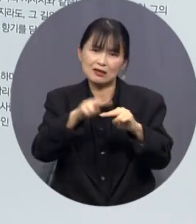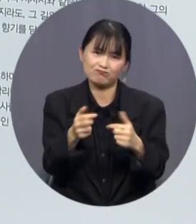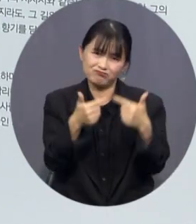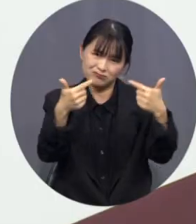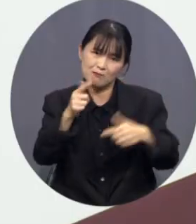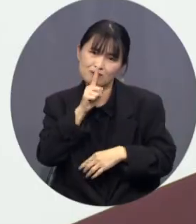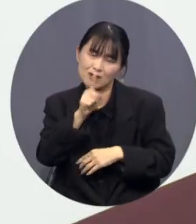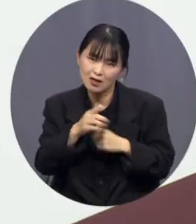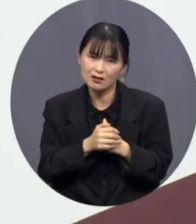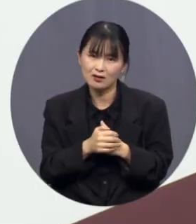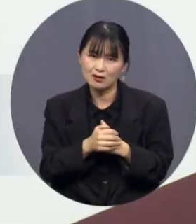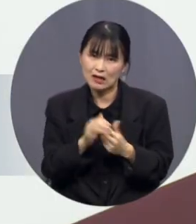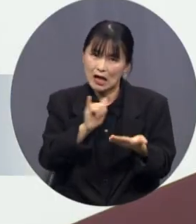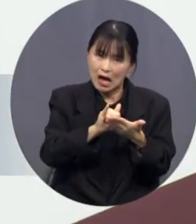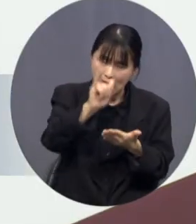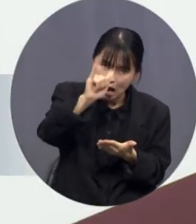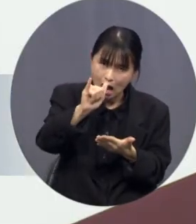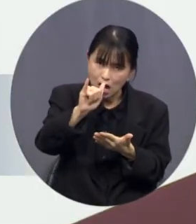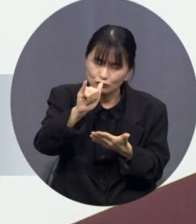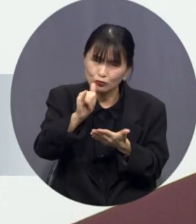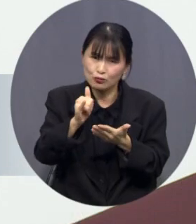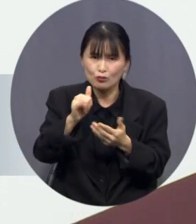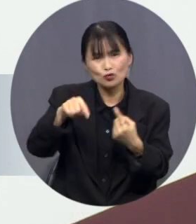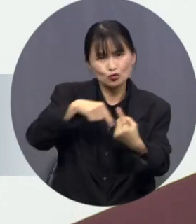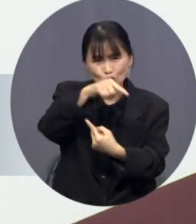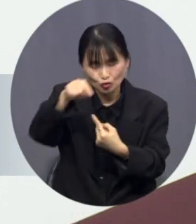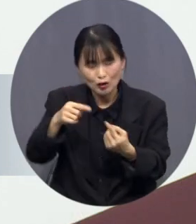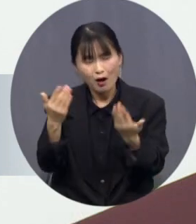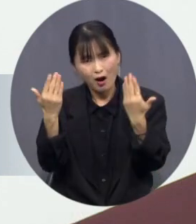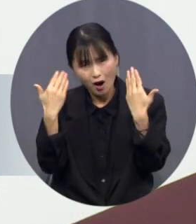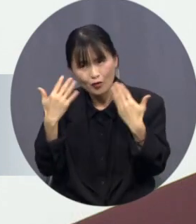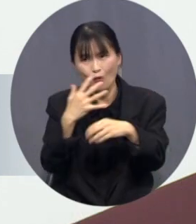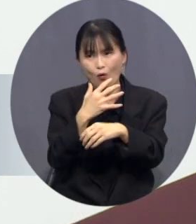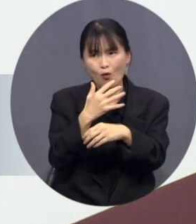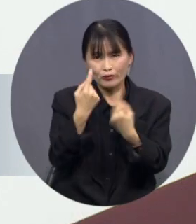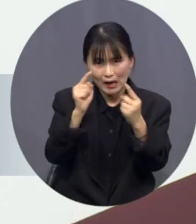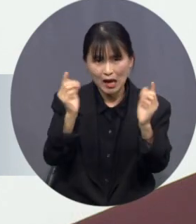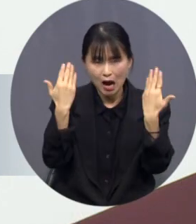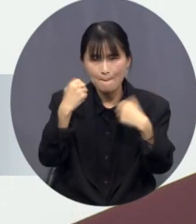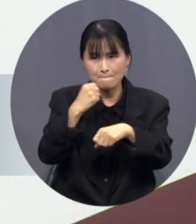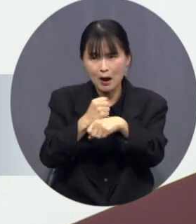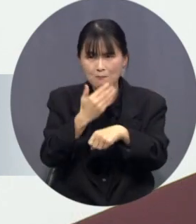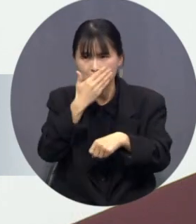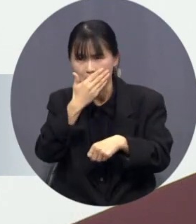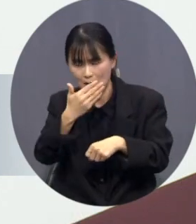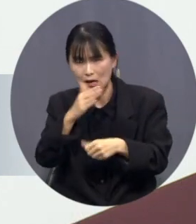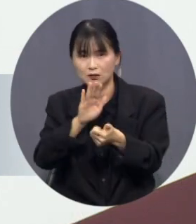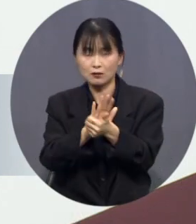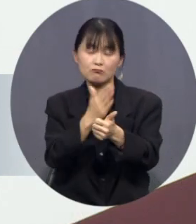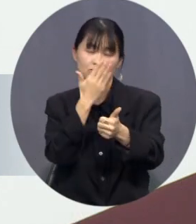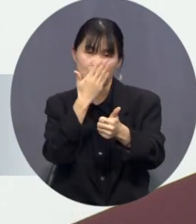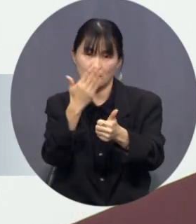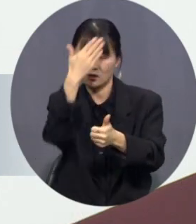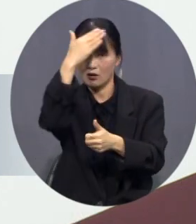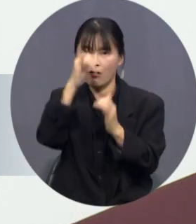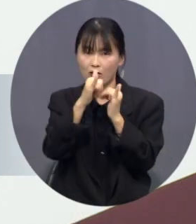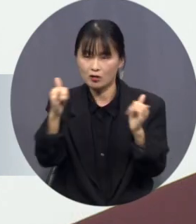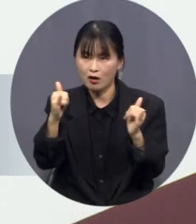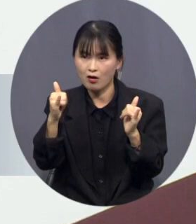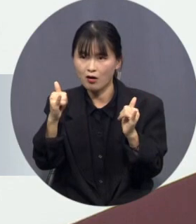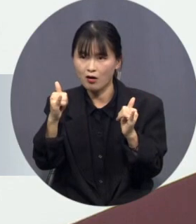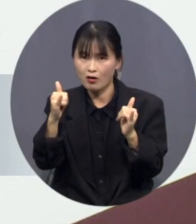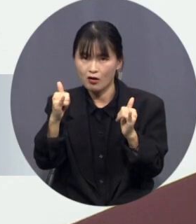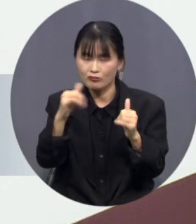일 항공과 운항에 관련된 그런 학교 대학을 만들 수 있고 지원할 수 있는 거 청년 인재